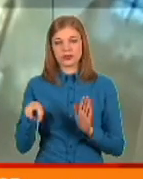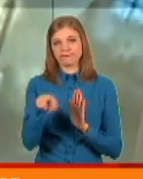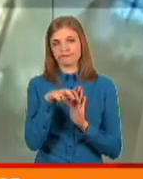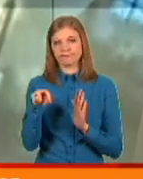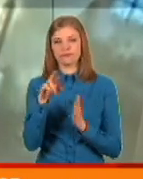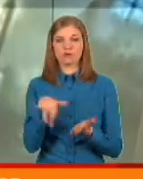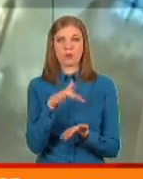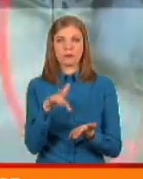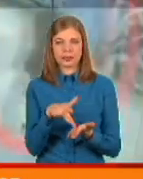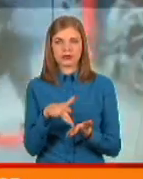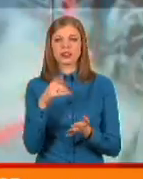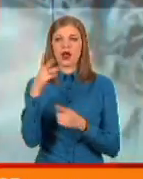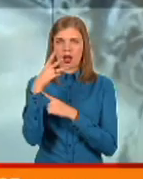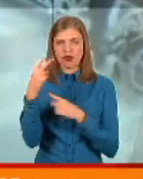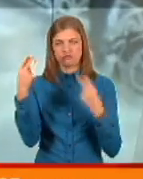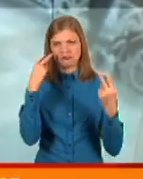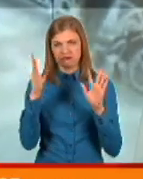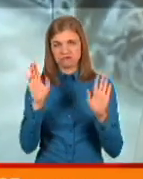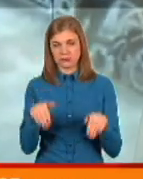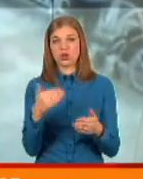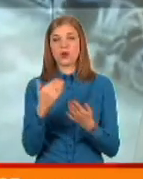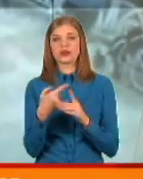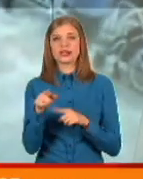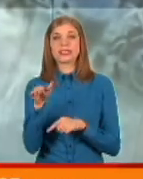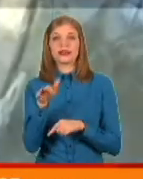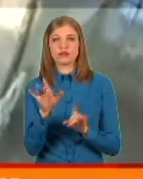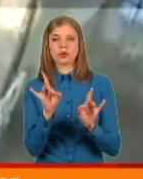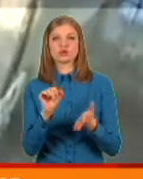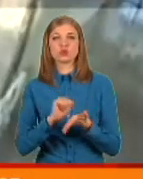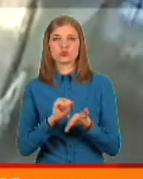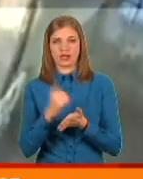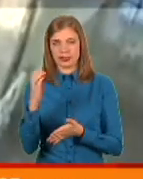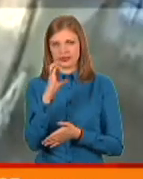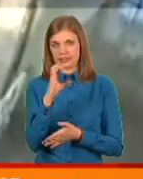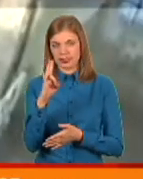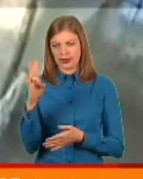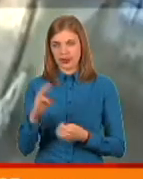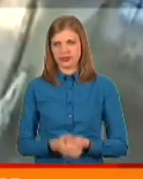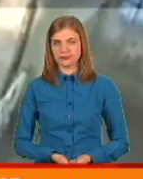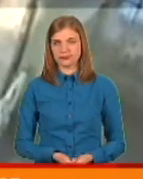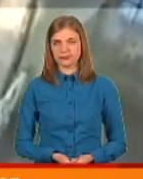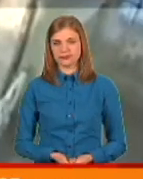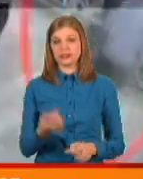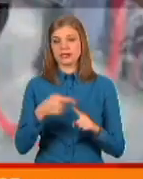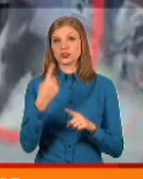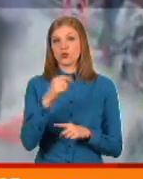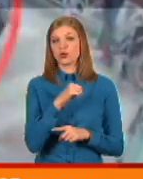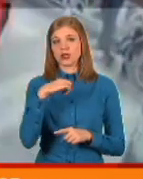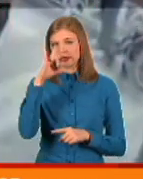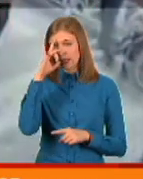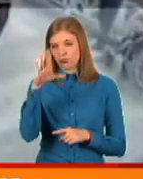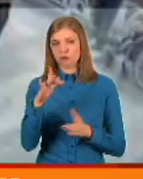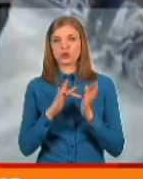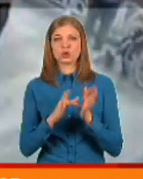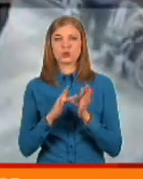походжав містом, не минаючи камери спостереження. Ось як це відео описують журналісти CNN. Це одне з